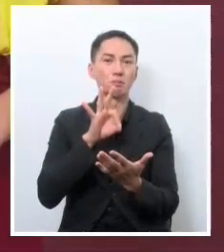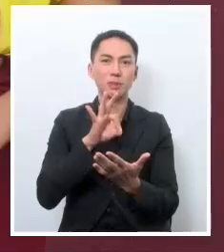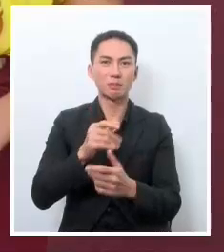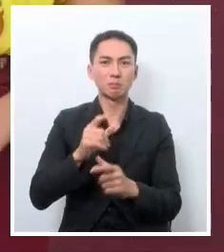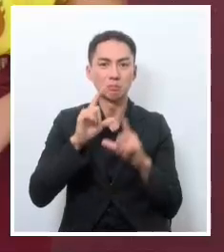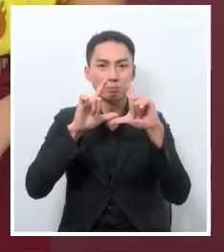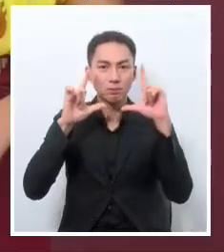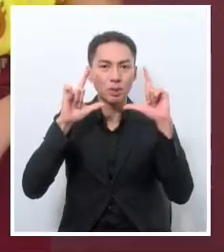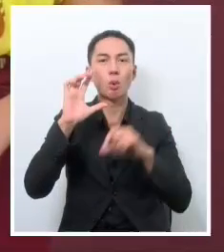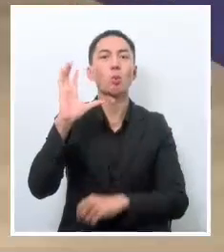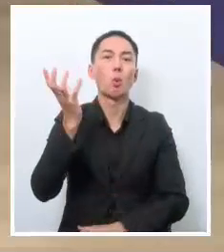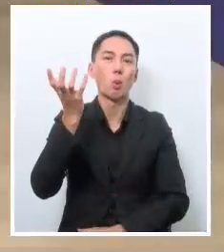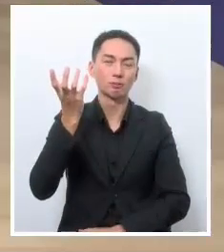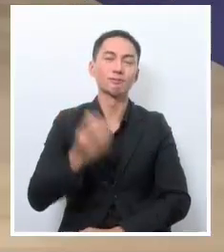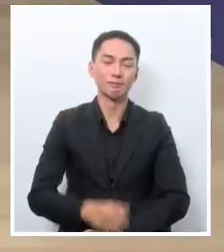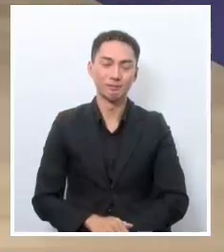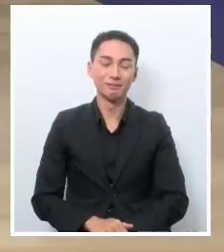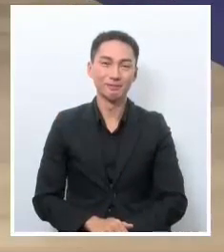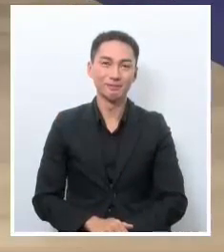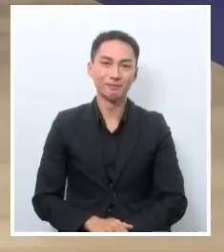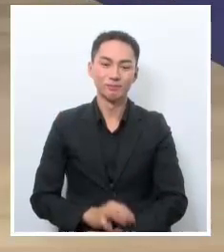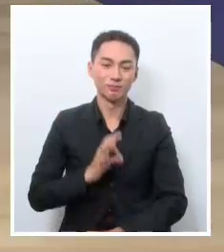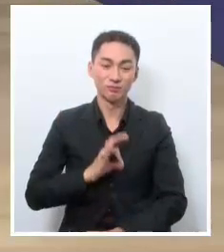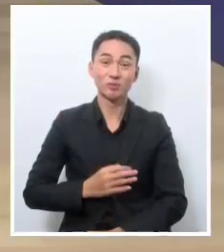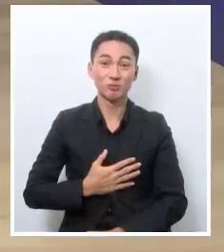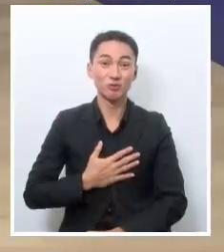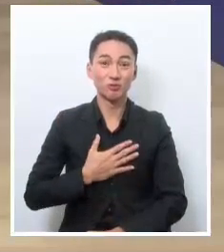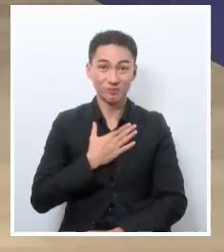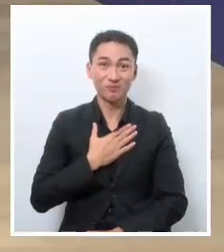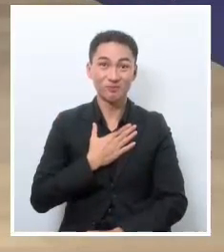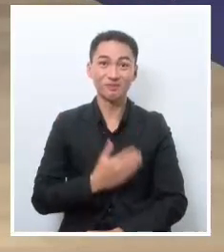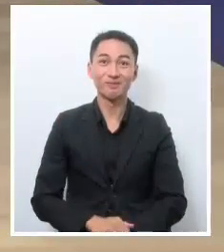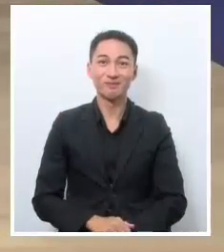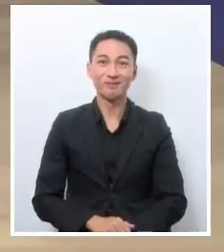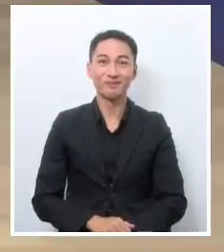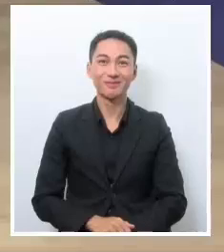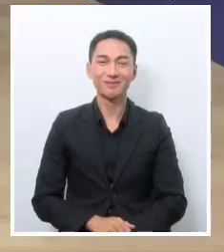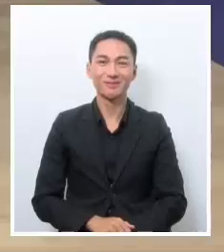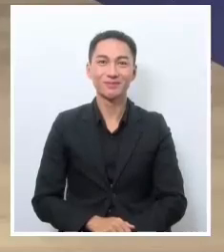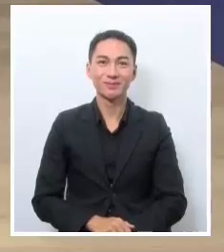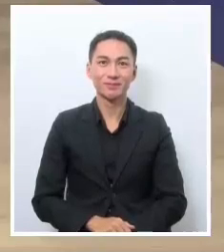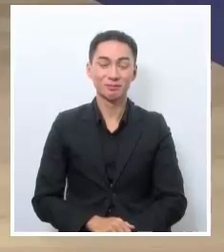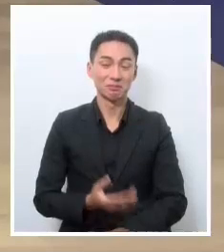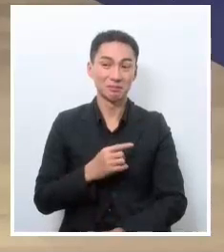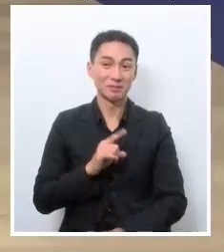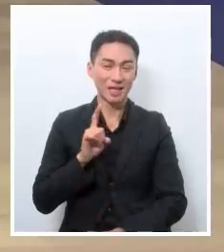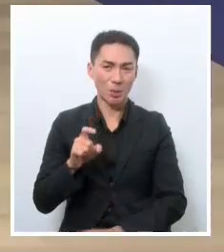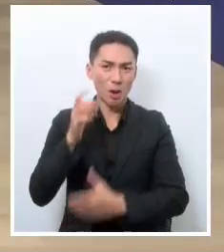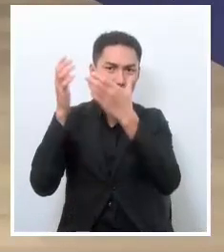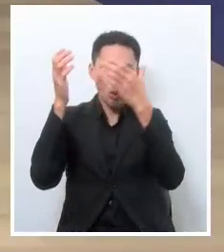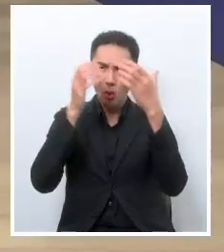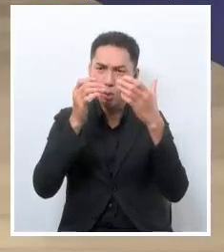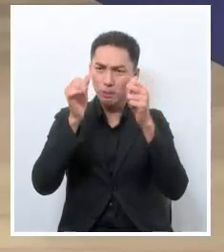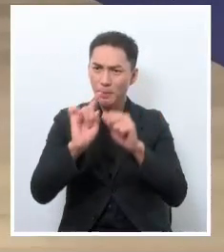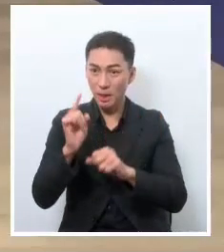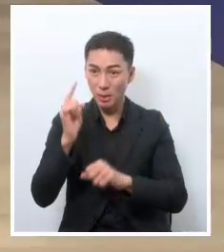อืนี่คือสิ่งที่เราภาคภูมิใจเนาะแล้วคิดว่าตอนนั้นที่มาคัดเลือกโขนในครั้งแรกอ่ะเนี่ยเรารู้หรือยังว่าโขนเป็นยัง